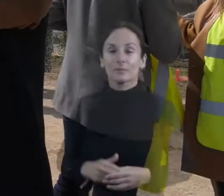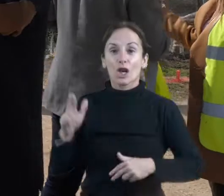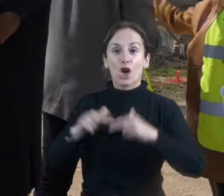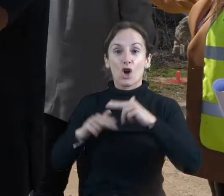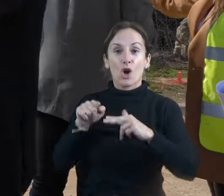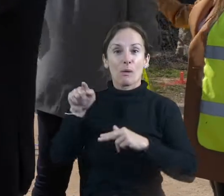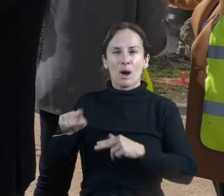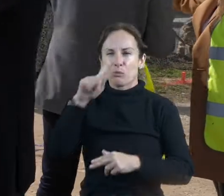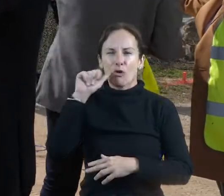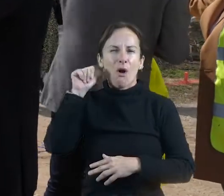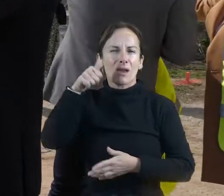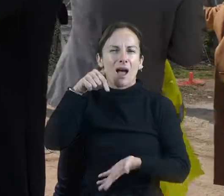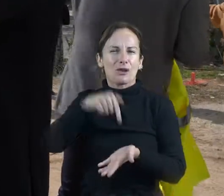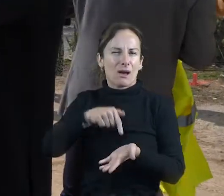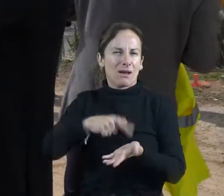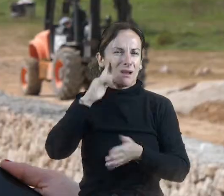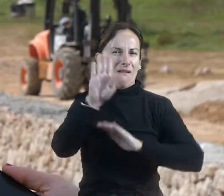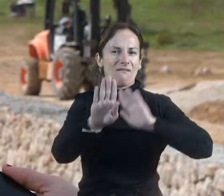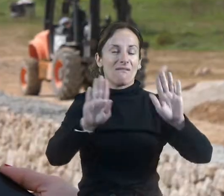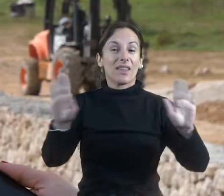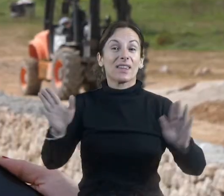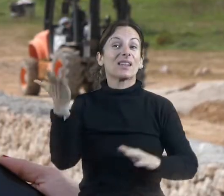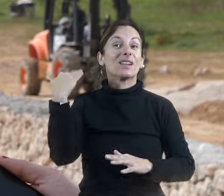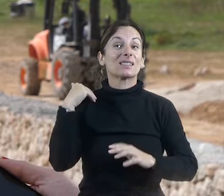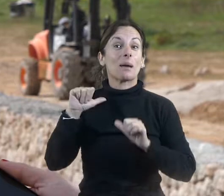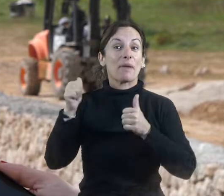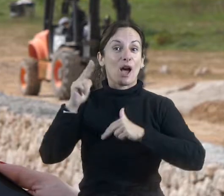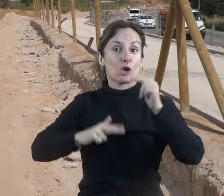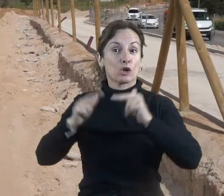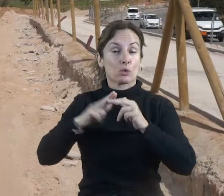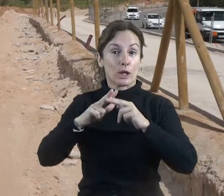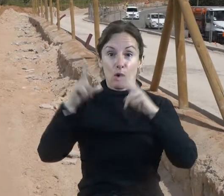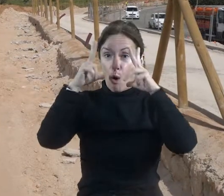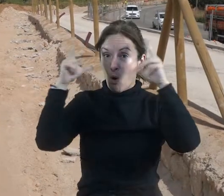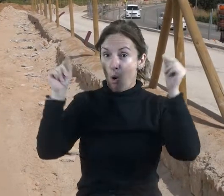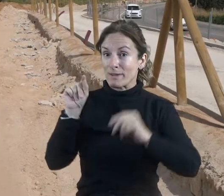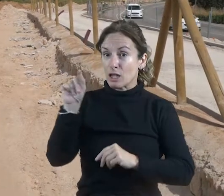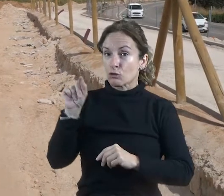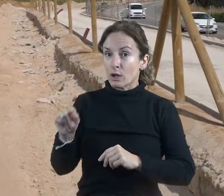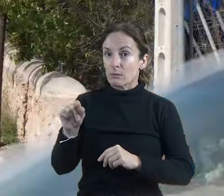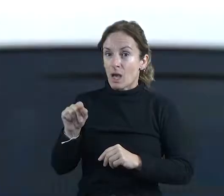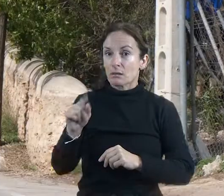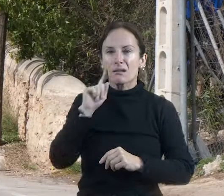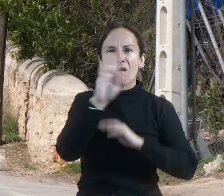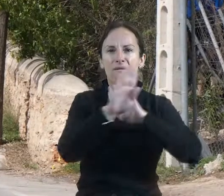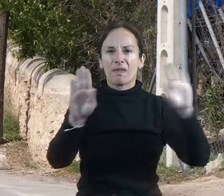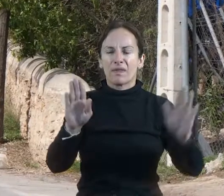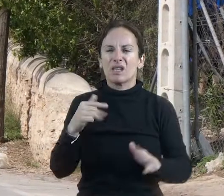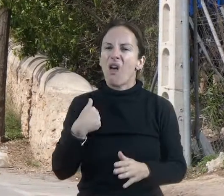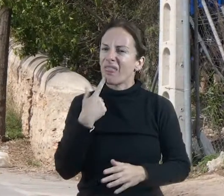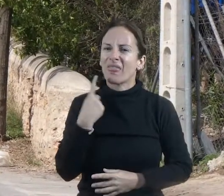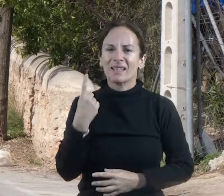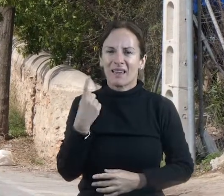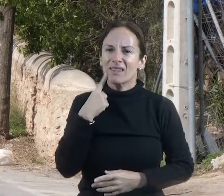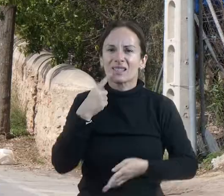Això és una obra ja reivindicada fa molt d'any, des que es va construir l'Hospital de Sones Pases, que quedava la urbanització de la Casa Real,